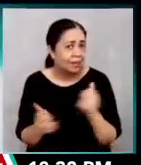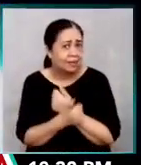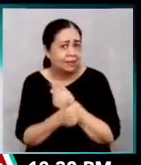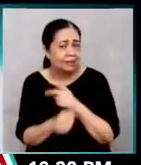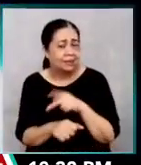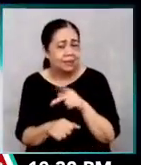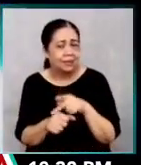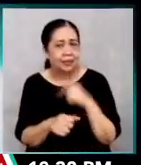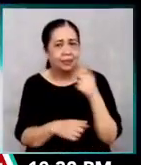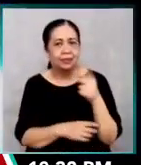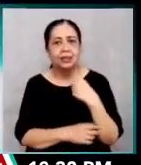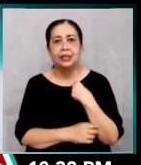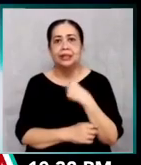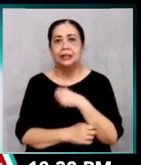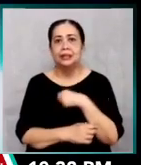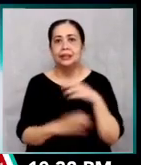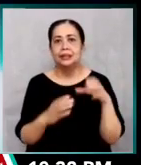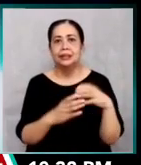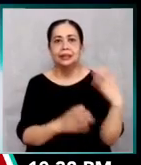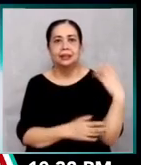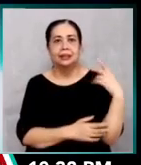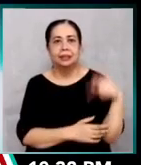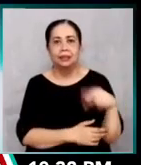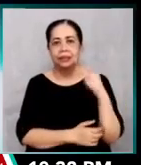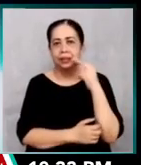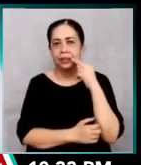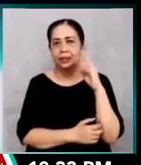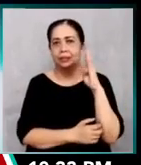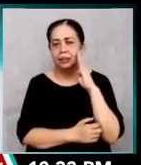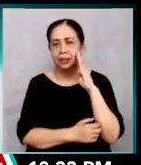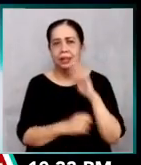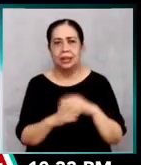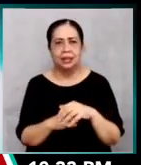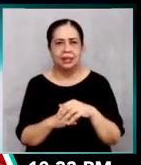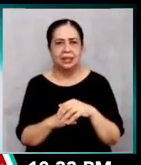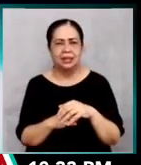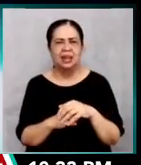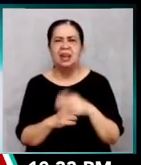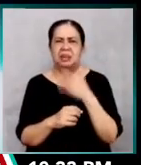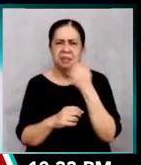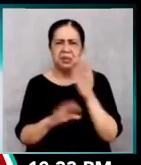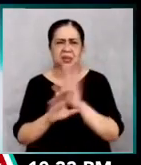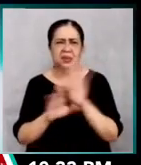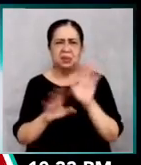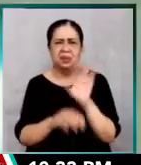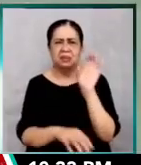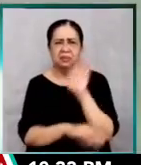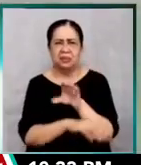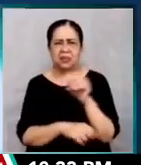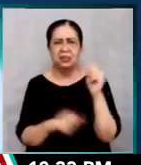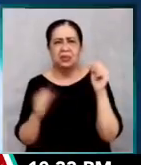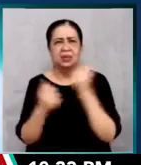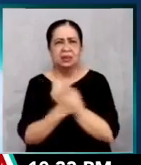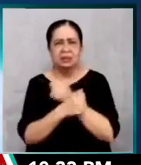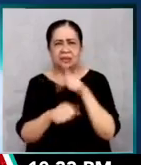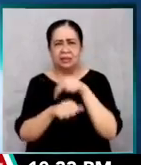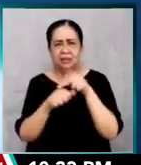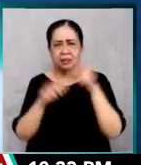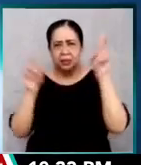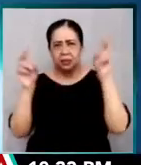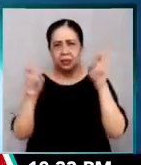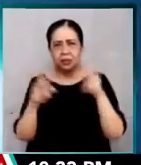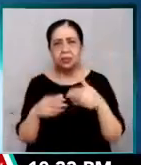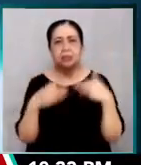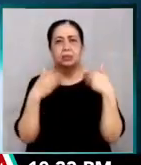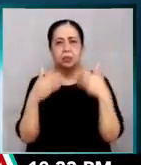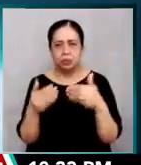Committee on Tourism Chairperson Nancy Binay, hindi na dapat ipilit ang Love the Philippines slogan. Mag-move on na raw